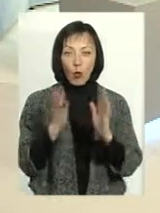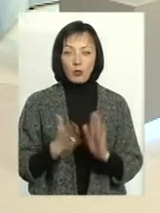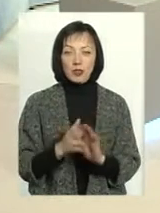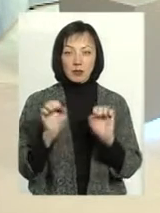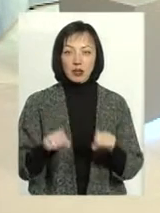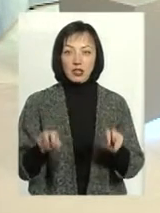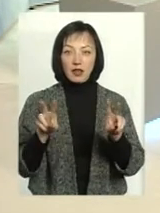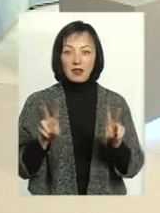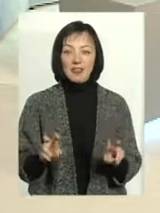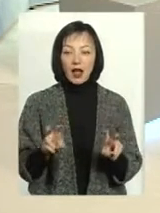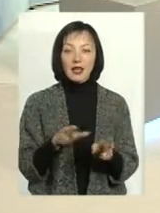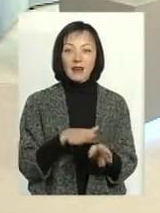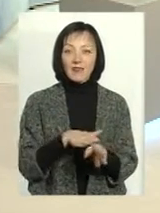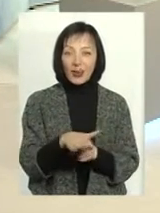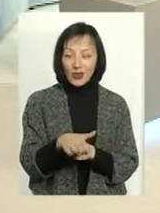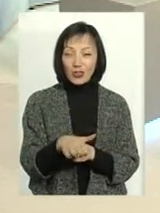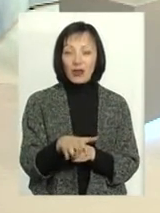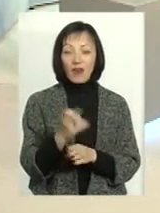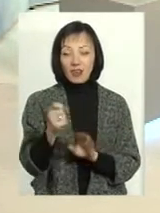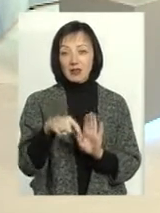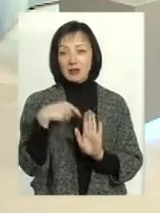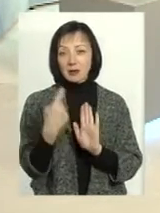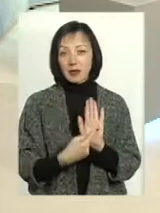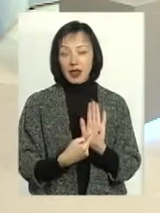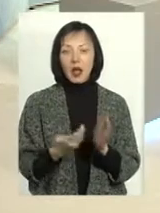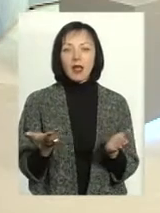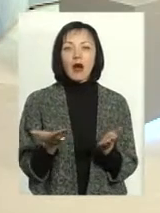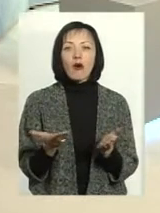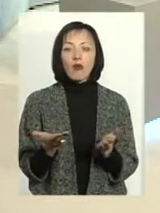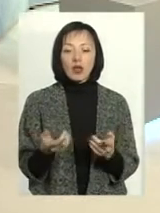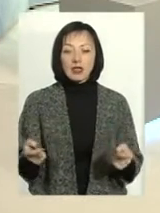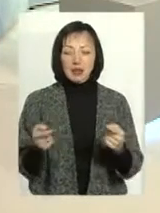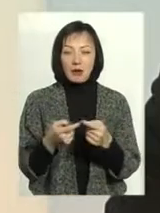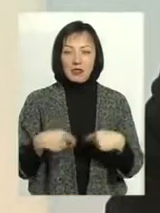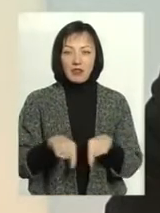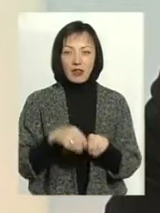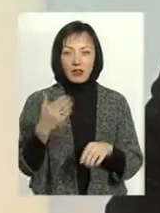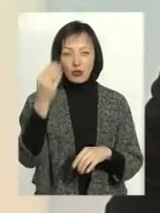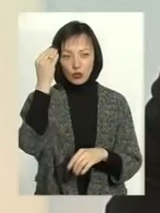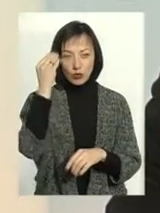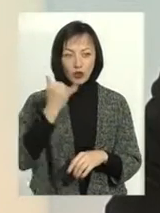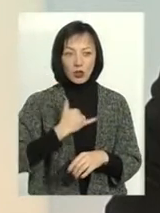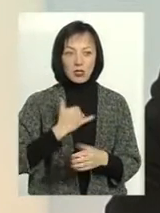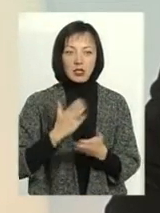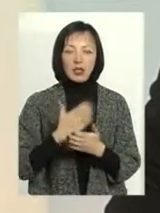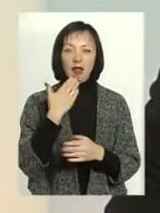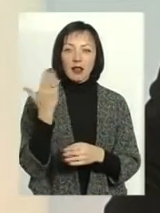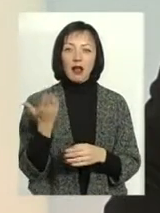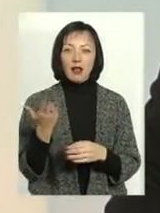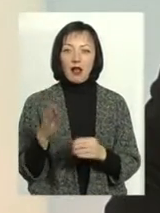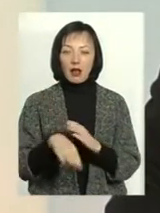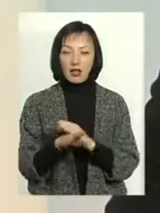назвати реалізованими. Ну от ви задаєте питання, якої саме сфери, от, на вашу думку, у нас є декларативність